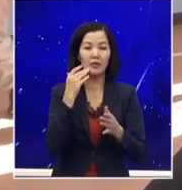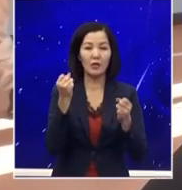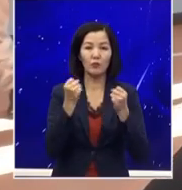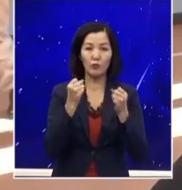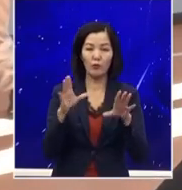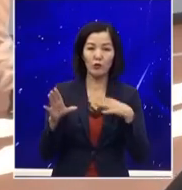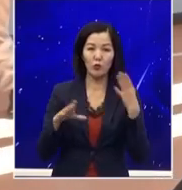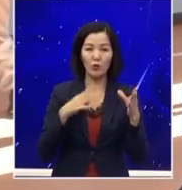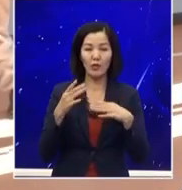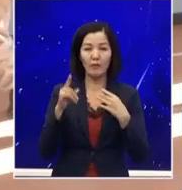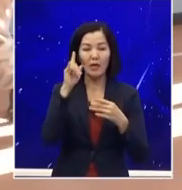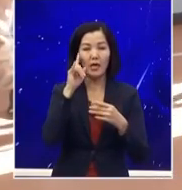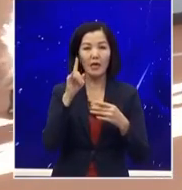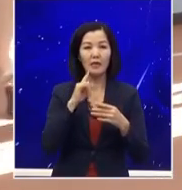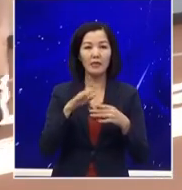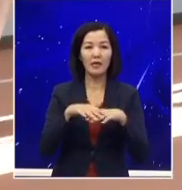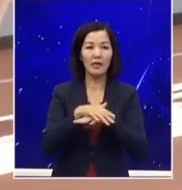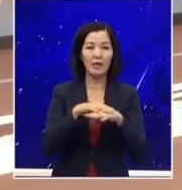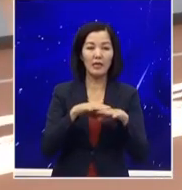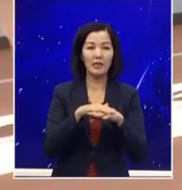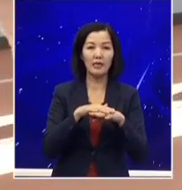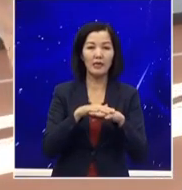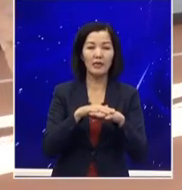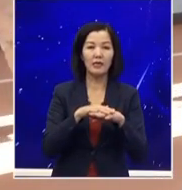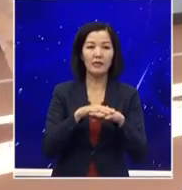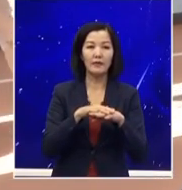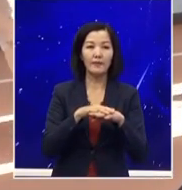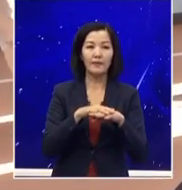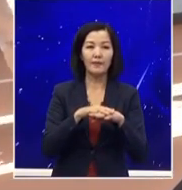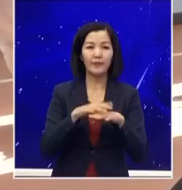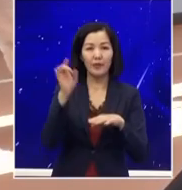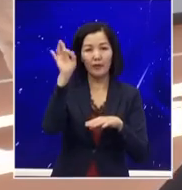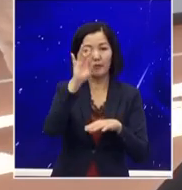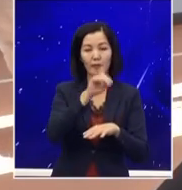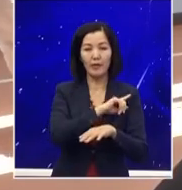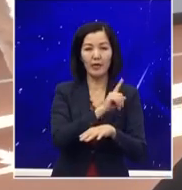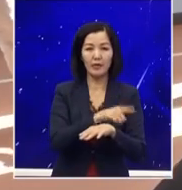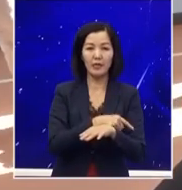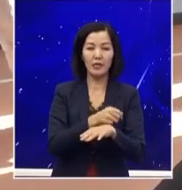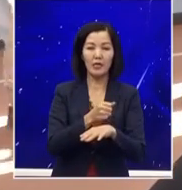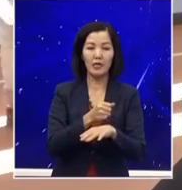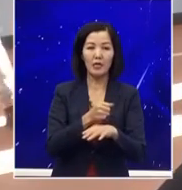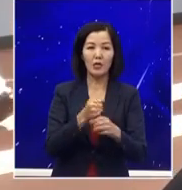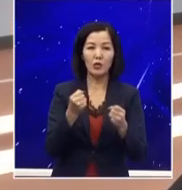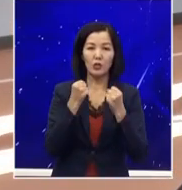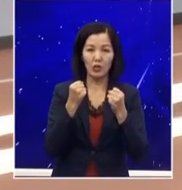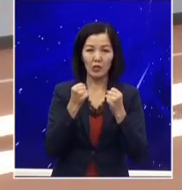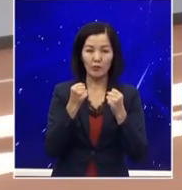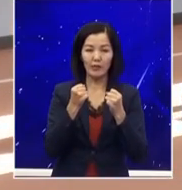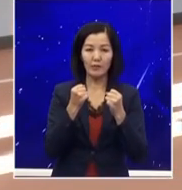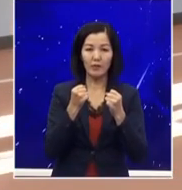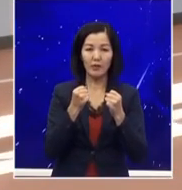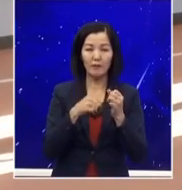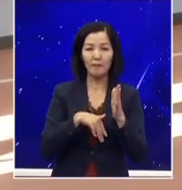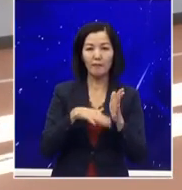айланысып, қазақтың елінің ауданымыздың атын шығаратын мықты белді жанашыр, қазақтың көк туын